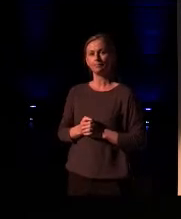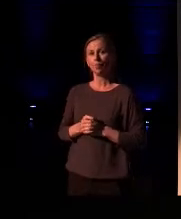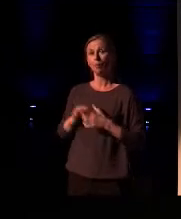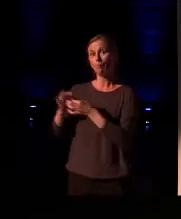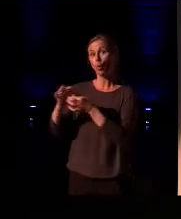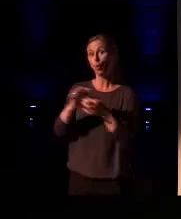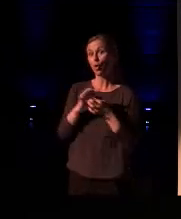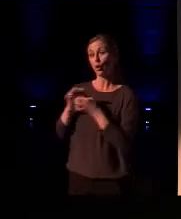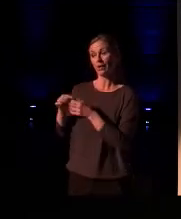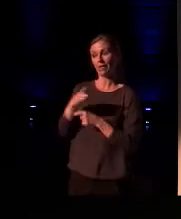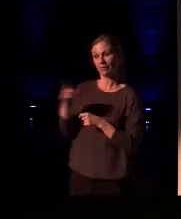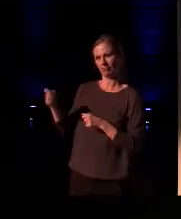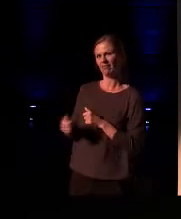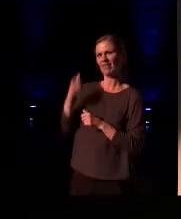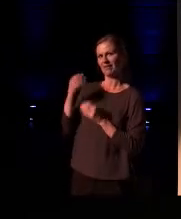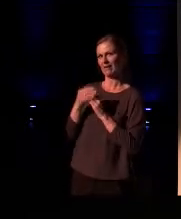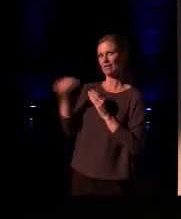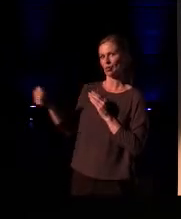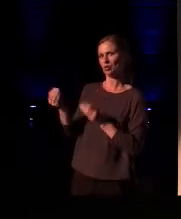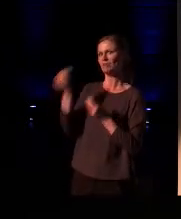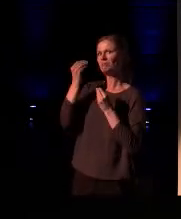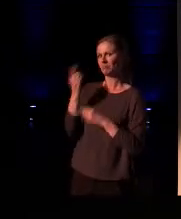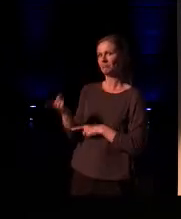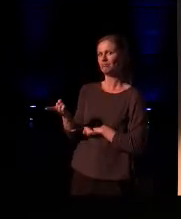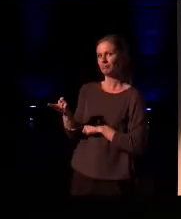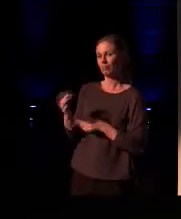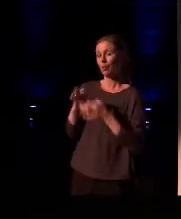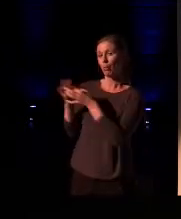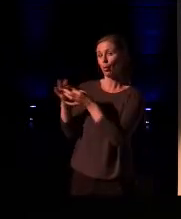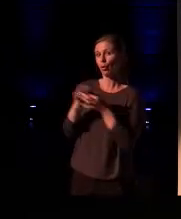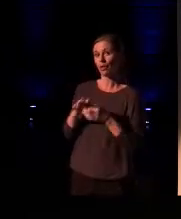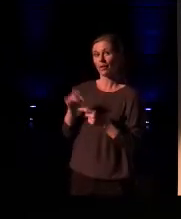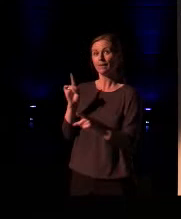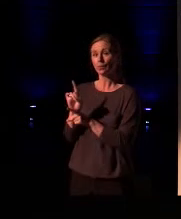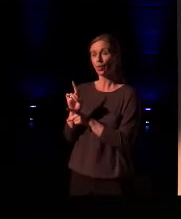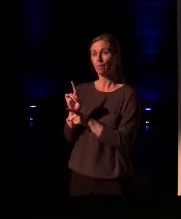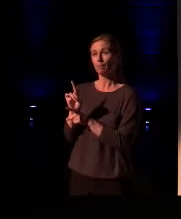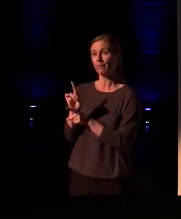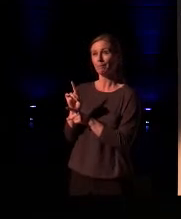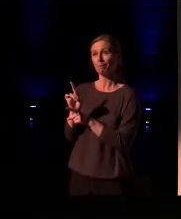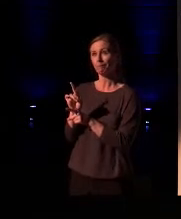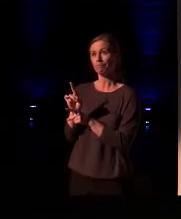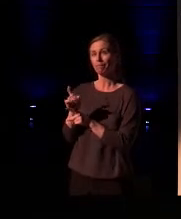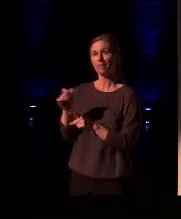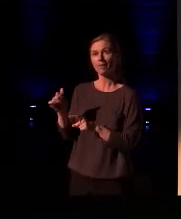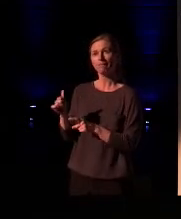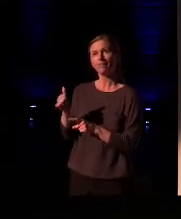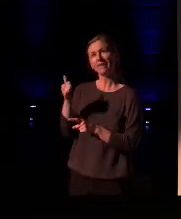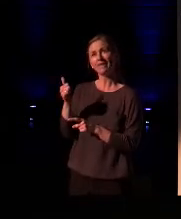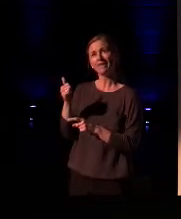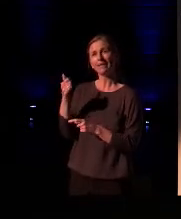Pårørende som en viktig ressurs, og pårørende også som en viktig